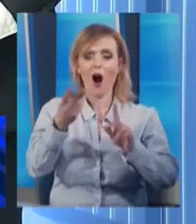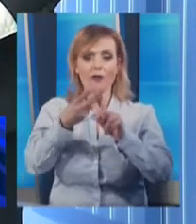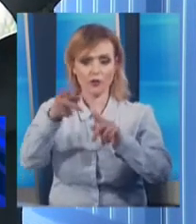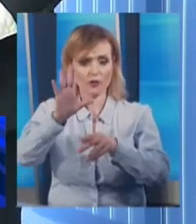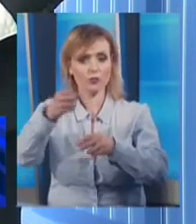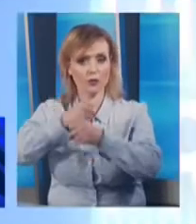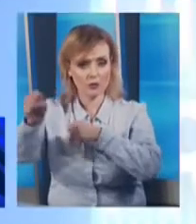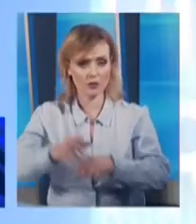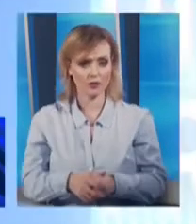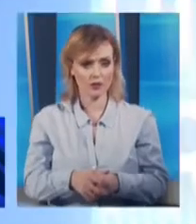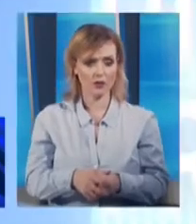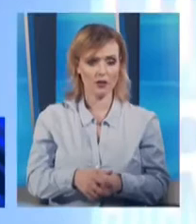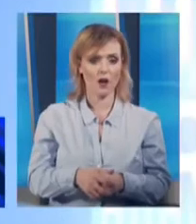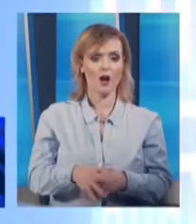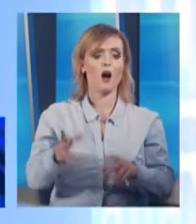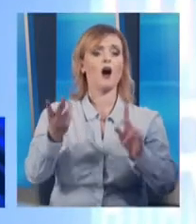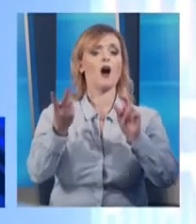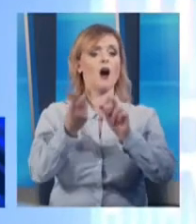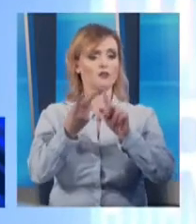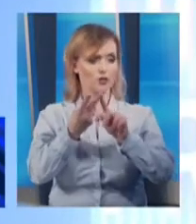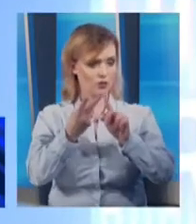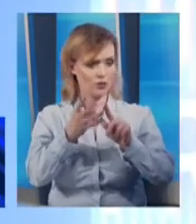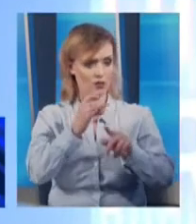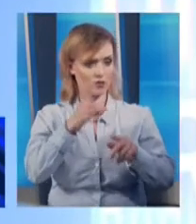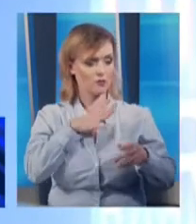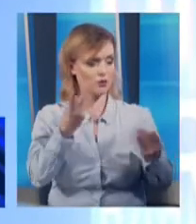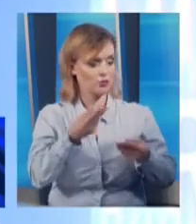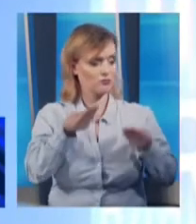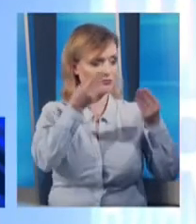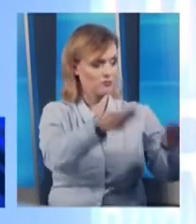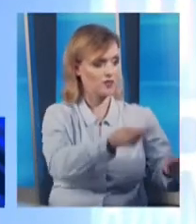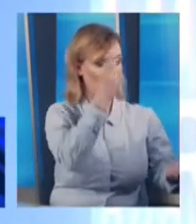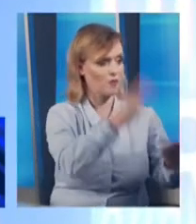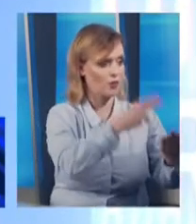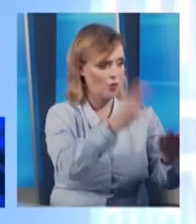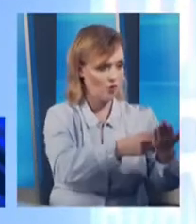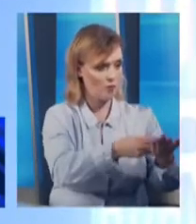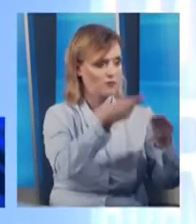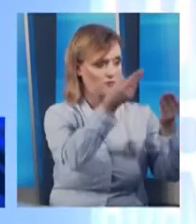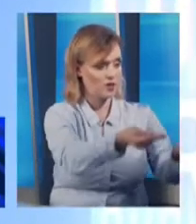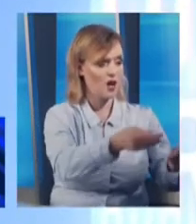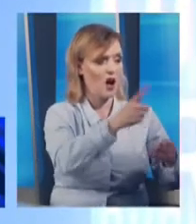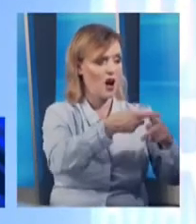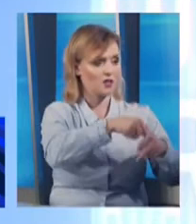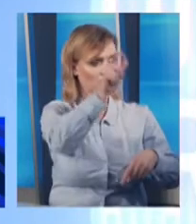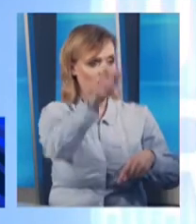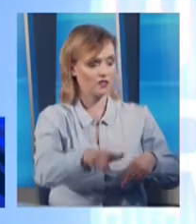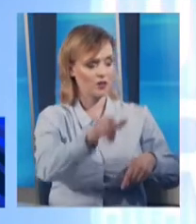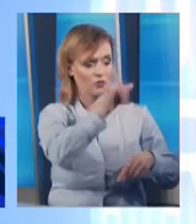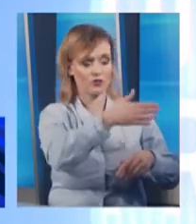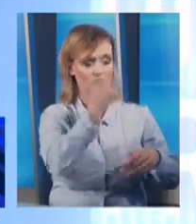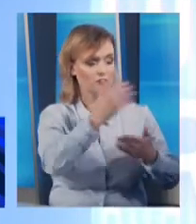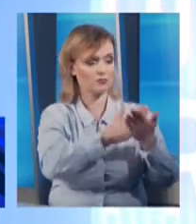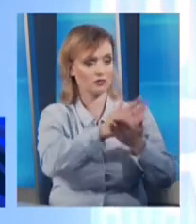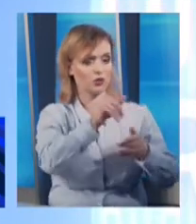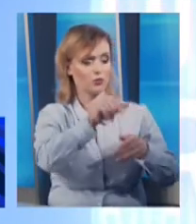i-au înaintat, mergi cu probe, cu dovezi și spui că această persoană nu merită să aplice legea